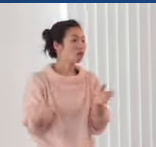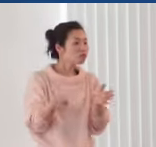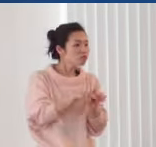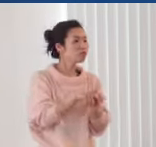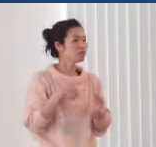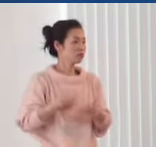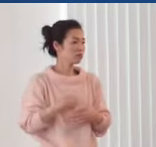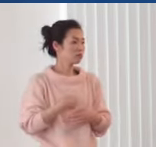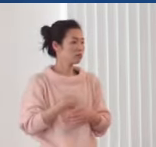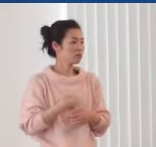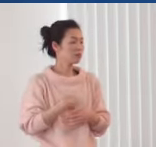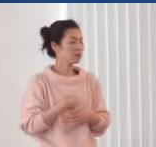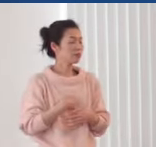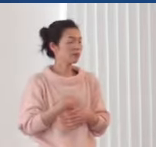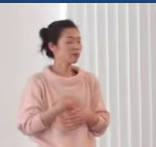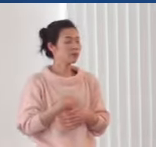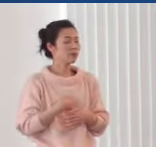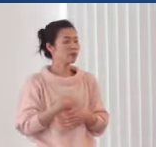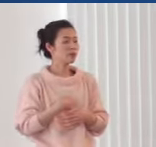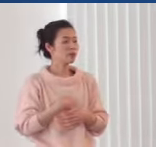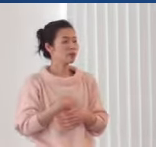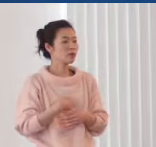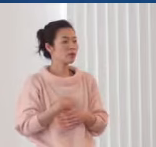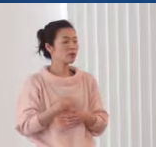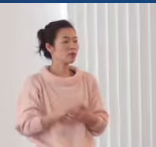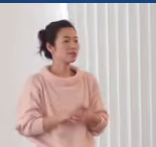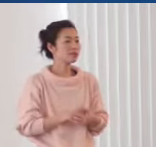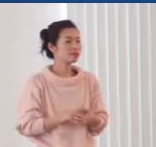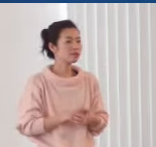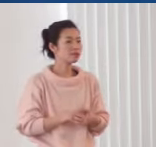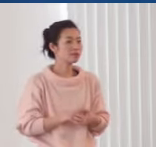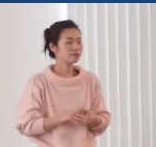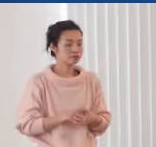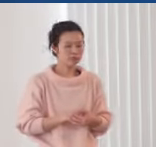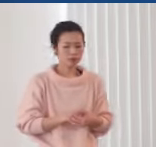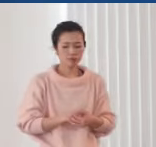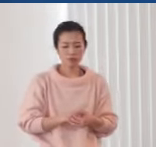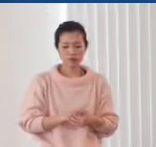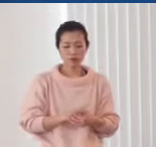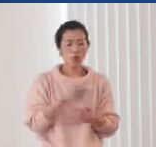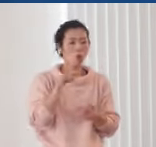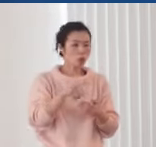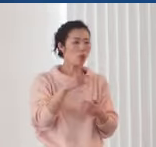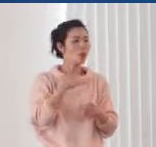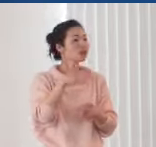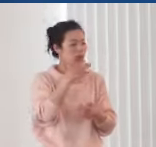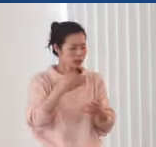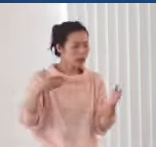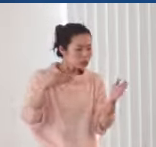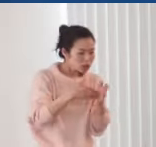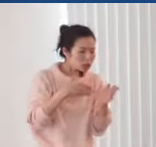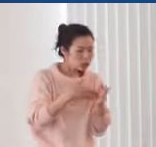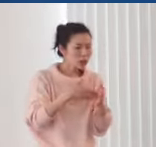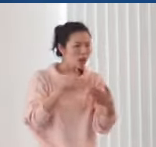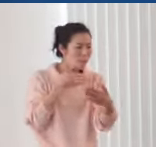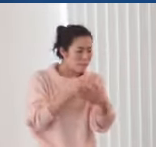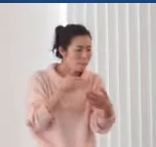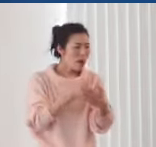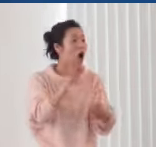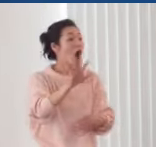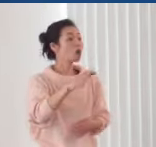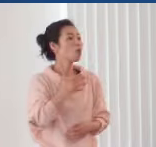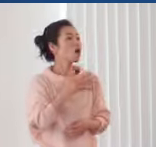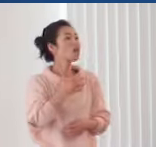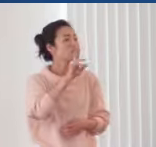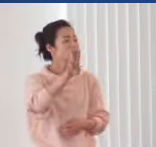私たちはまあ、不思議なことにですね、この限りある生き物なんですけれども、この限りない世